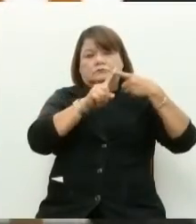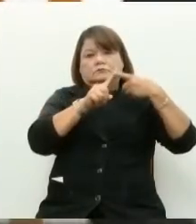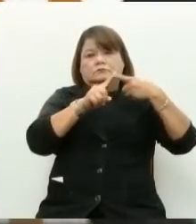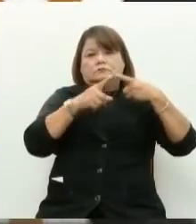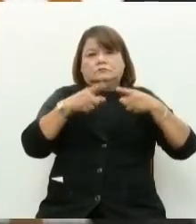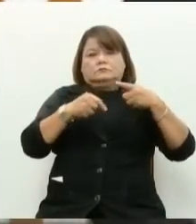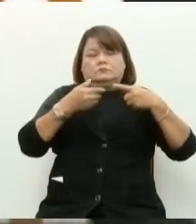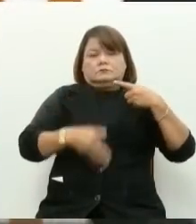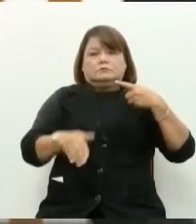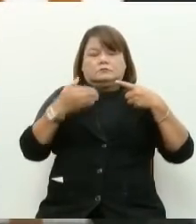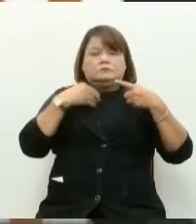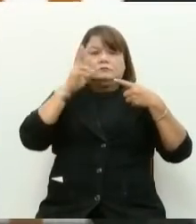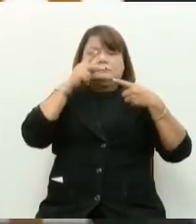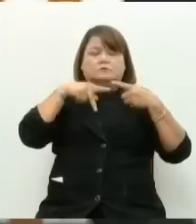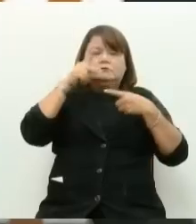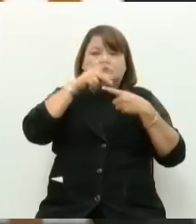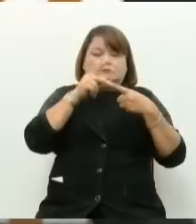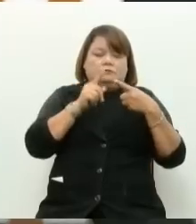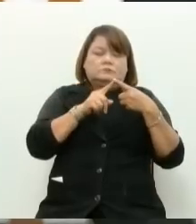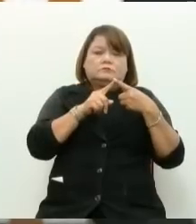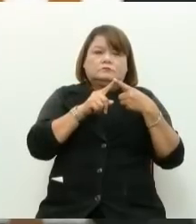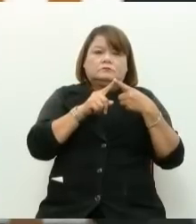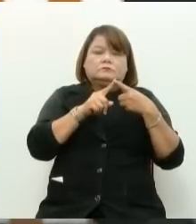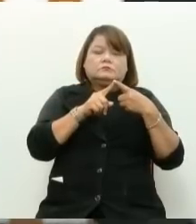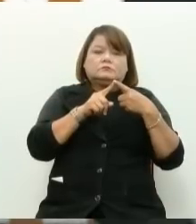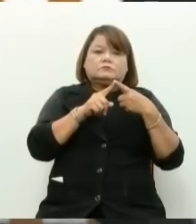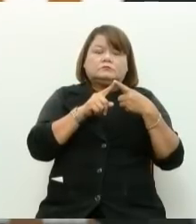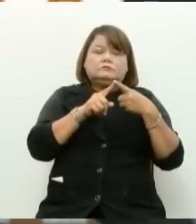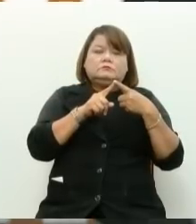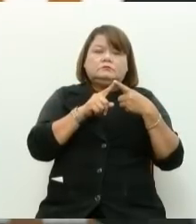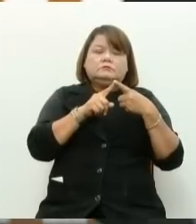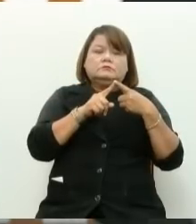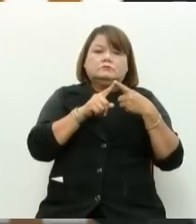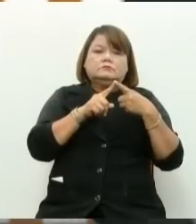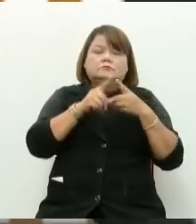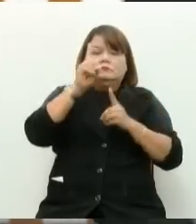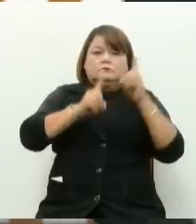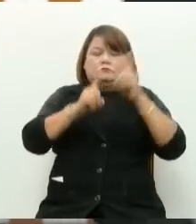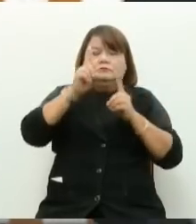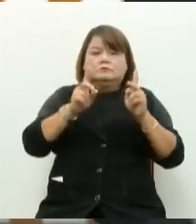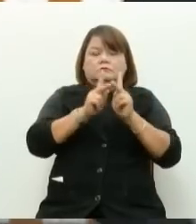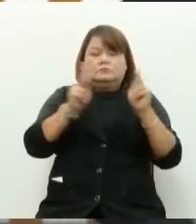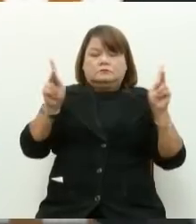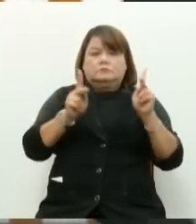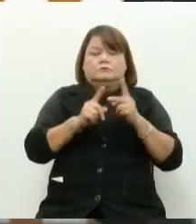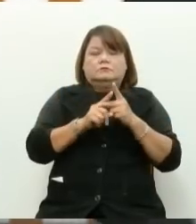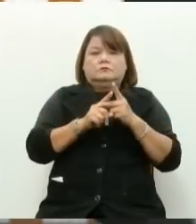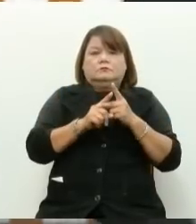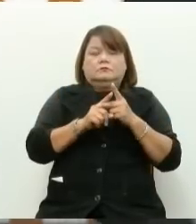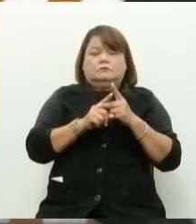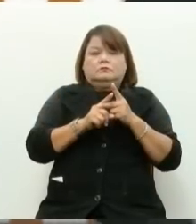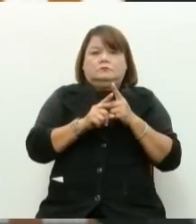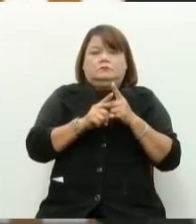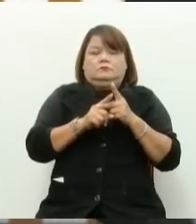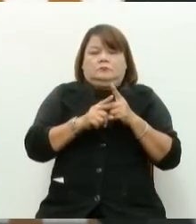ขึ้นในหลายๆเขตพื้นที่การศึกษานะคะนั่นก็คือกรณีที่ทางท่านผู้ประเมินกรรมการผู้ประเมินนะคะท่านได้มี